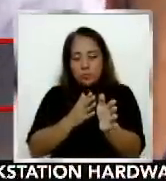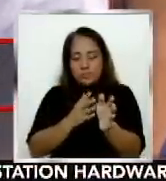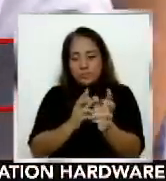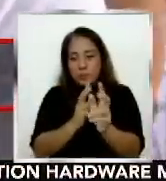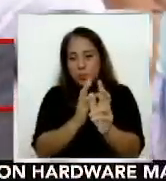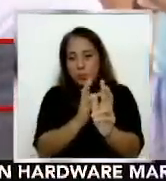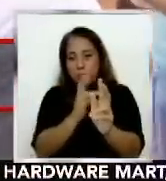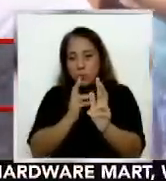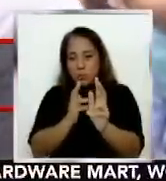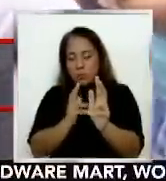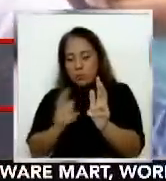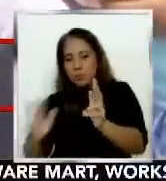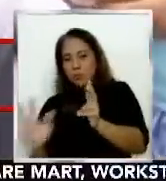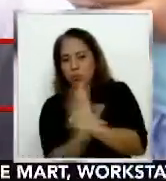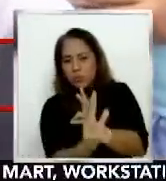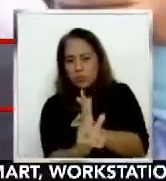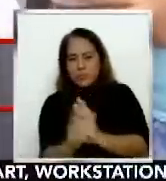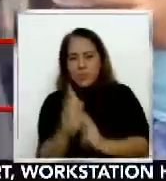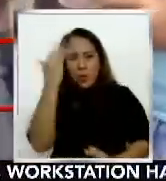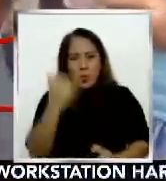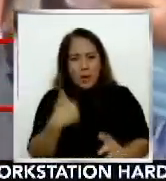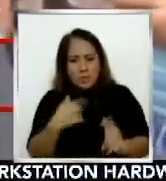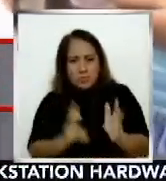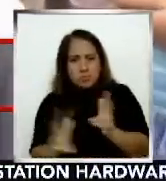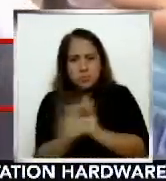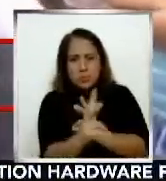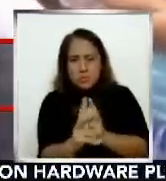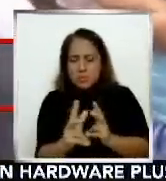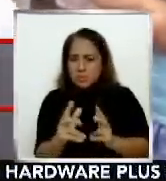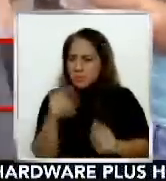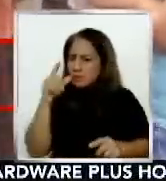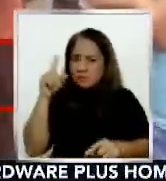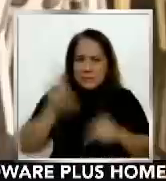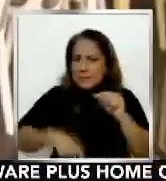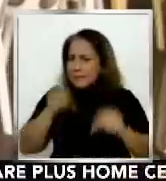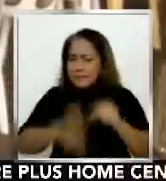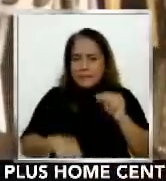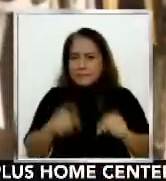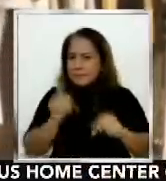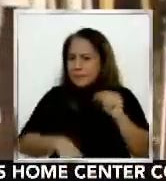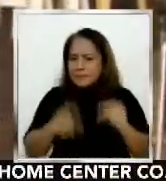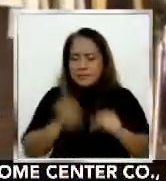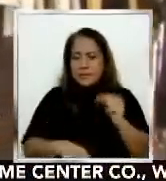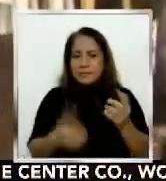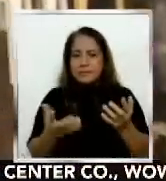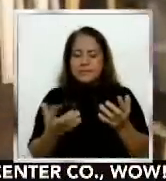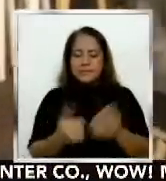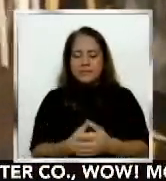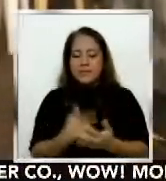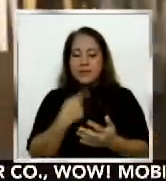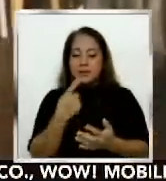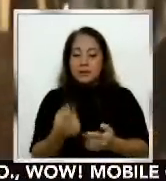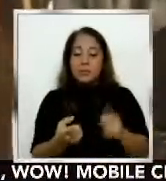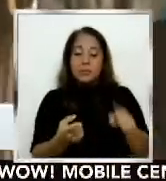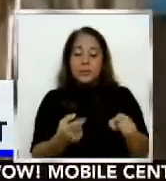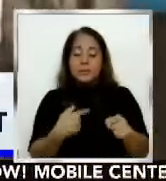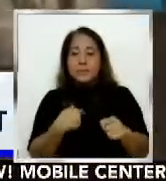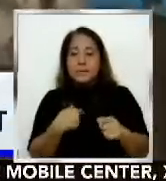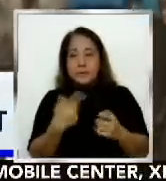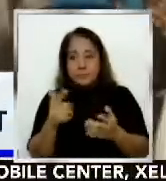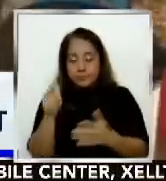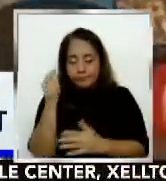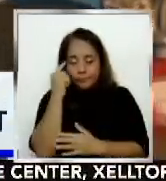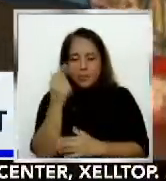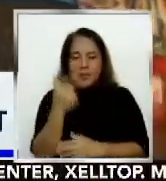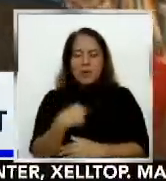glinyaan nito mo yan eh. Yan ay mo insert di harina, pwede. Kay kami, wapa may panihapon gali. Ayon sa lokal na pamalaan, higit